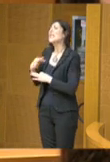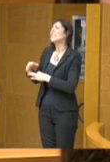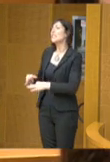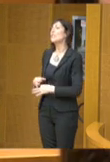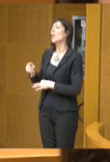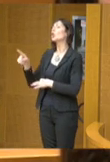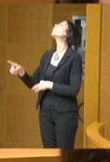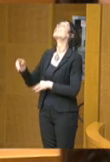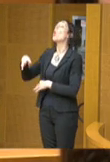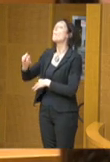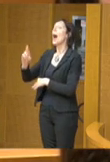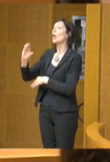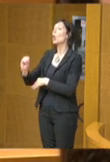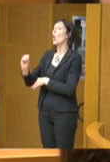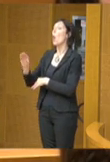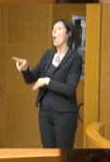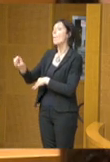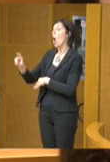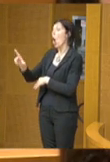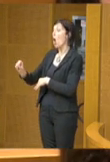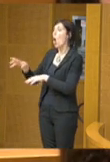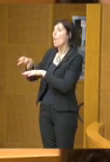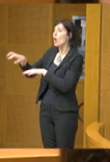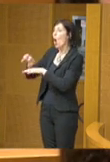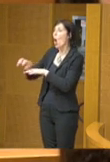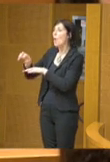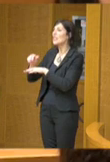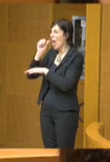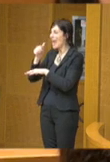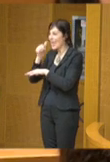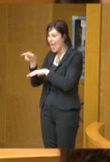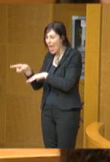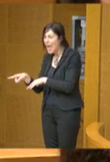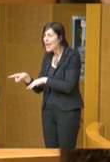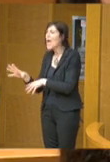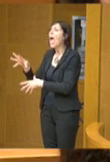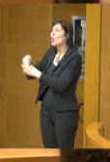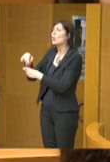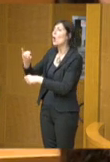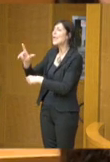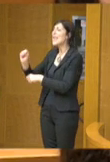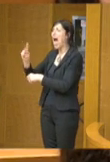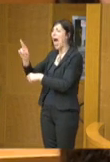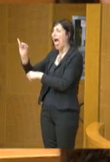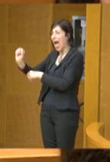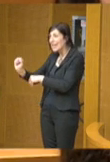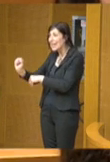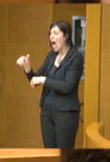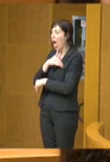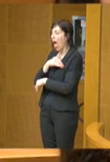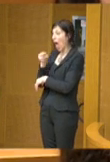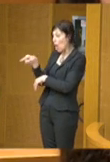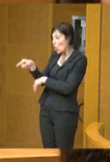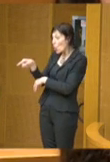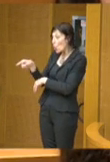di Torricelle in Sabina, in provincia di Rieti, ha incluso Ilaria, alunna che per interrompere